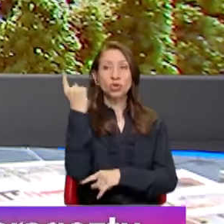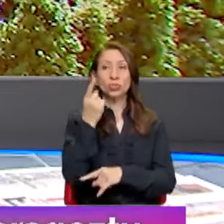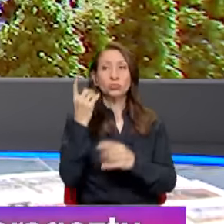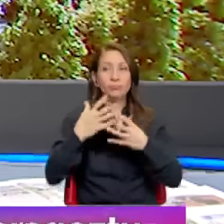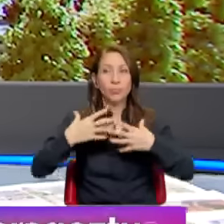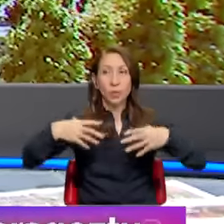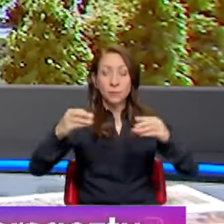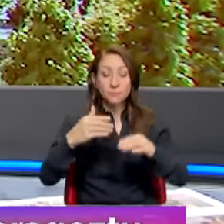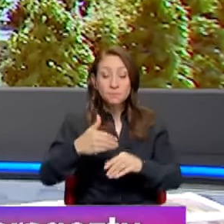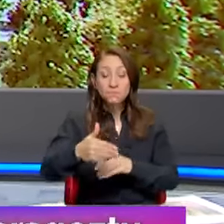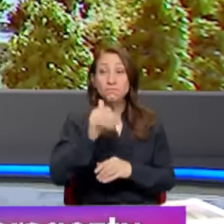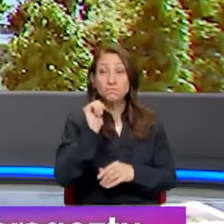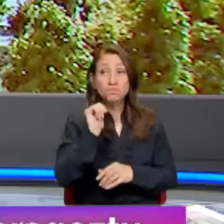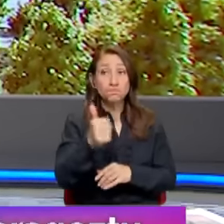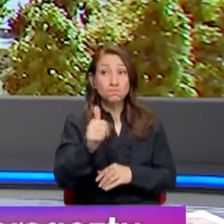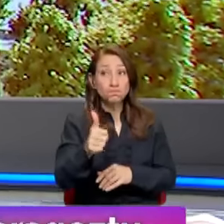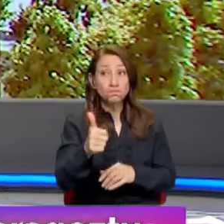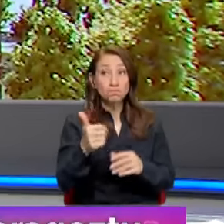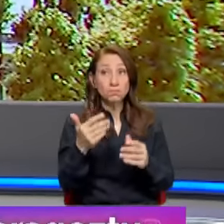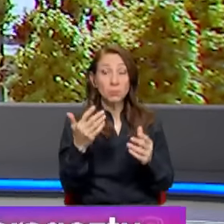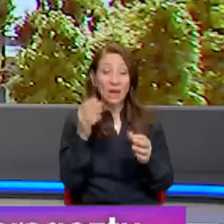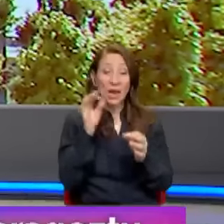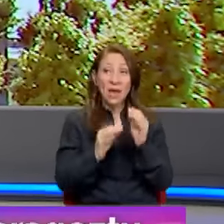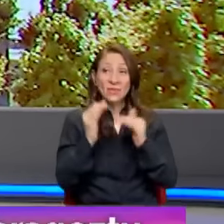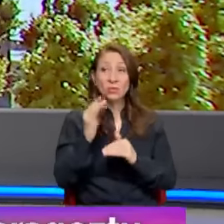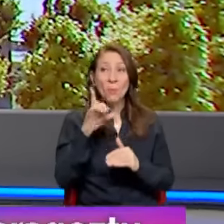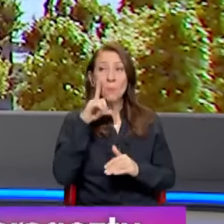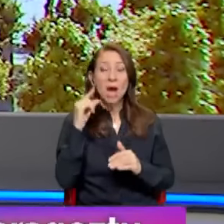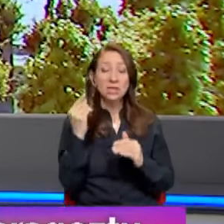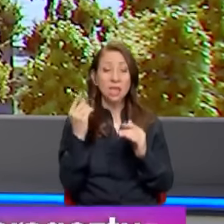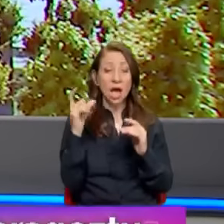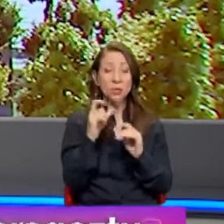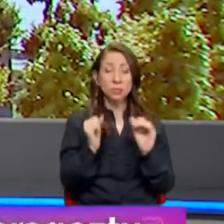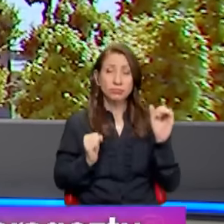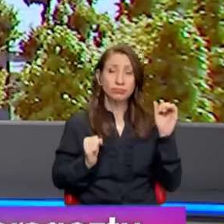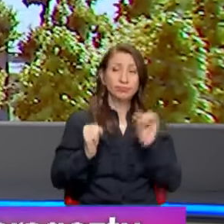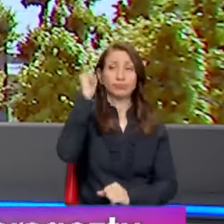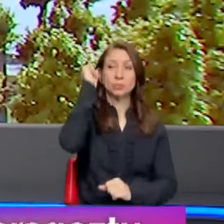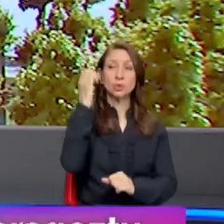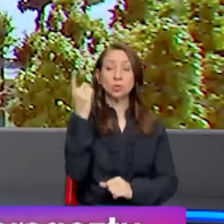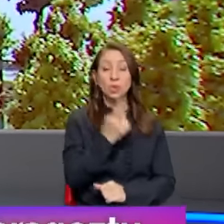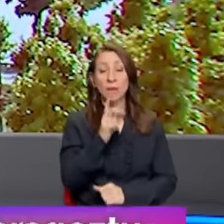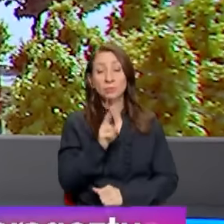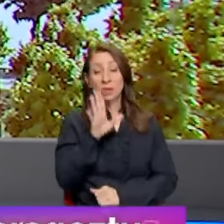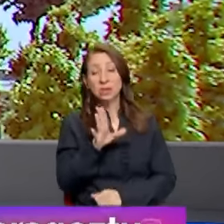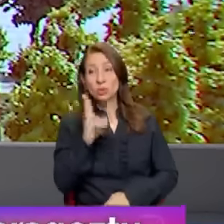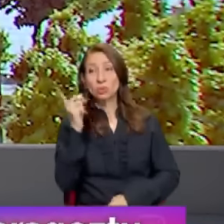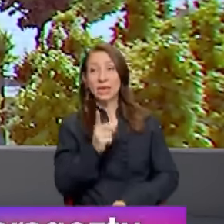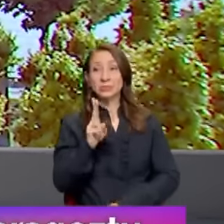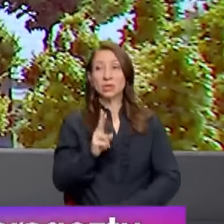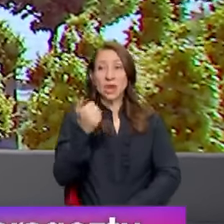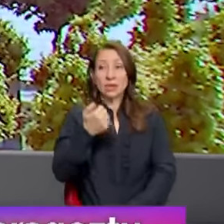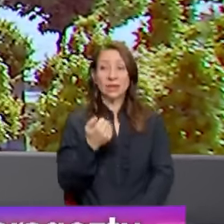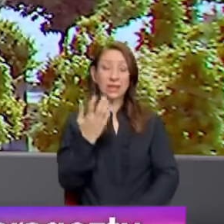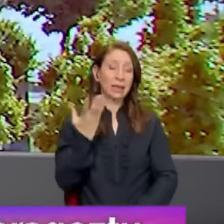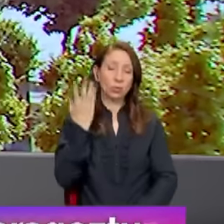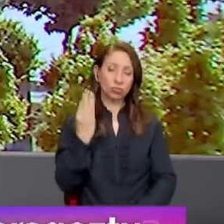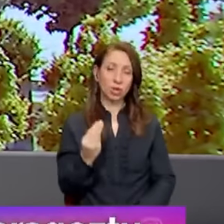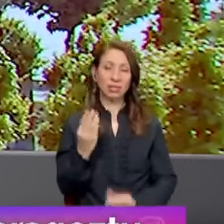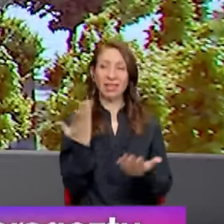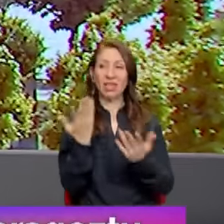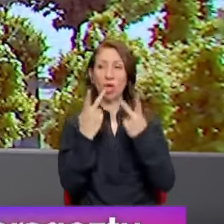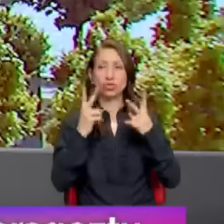görüyorsunuz önümüzdeki günlerde He Enflasyonun Mayıs ayında pik yapacağı söyleniyor % 75 % 76 artık ne kadar olacak